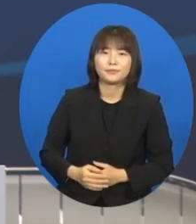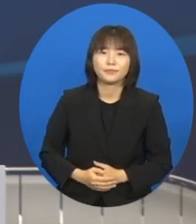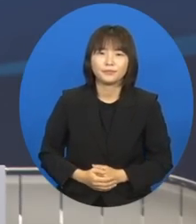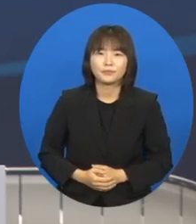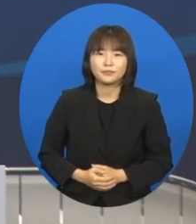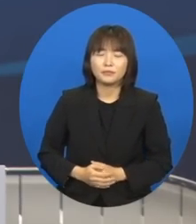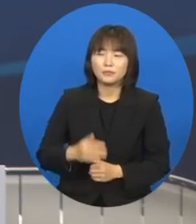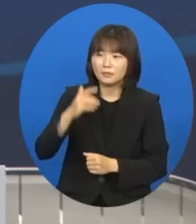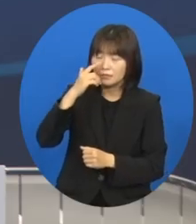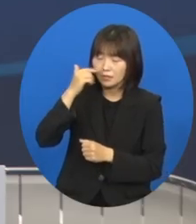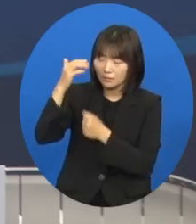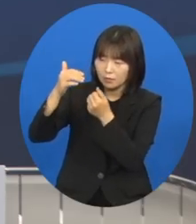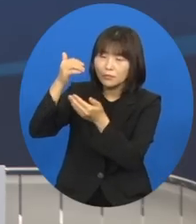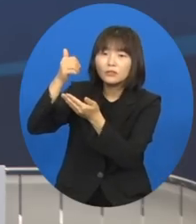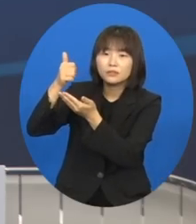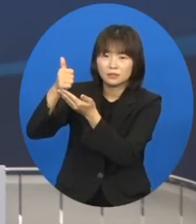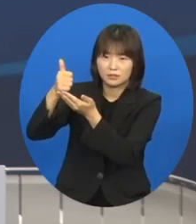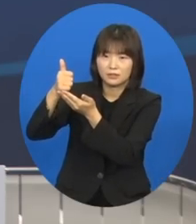하나님 아버지,